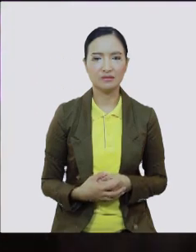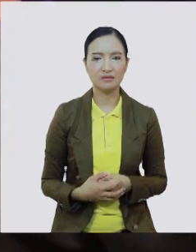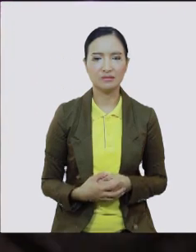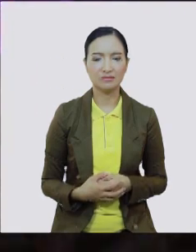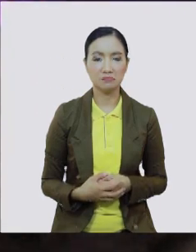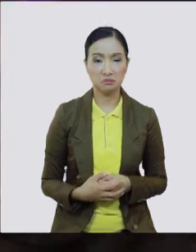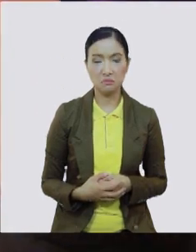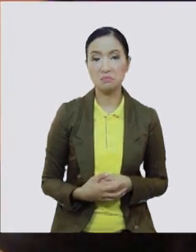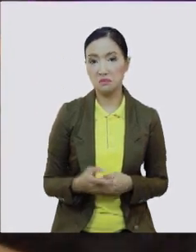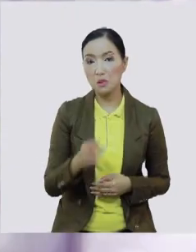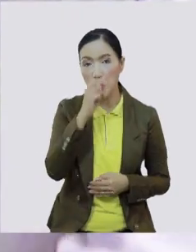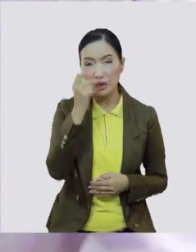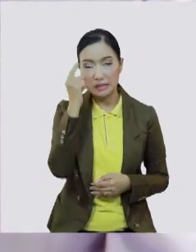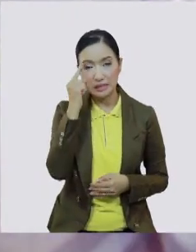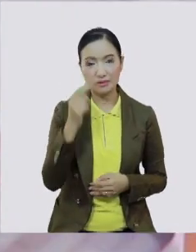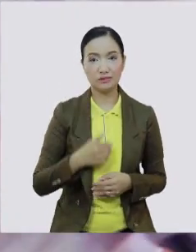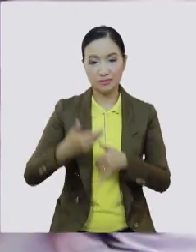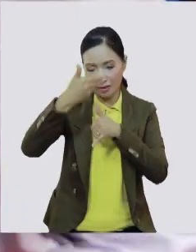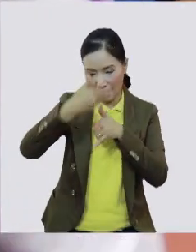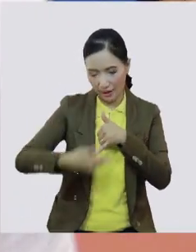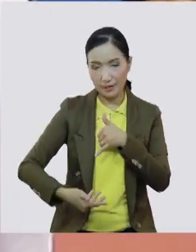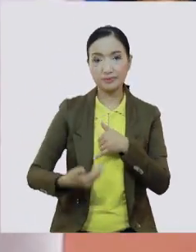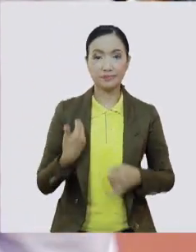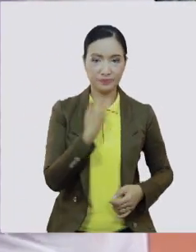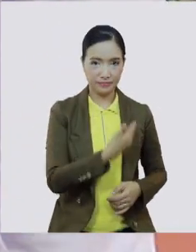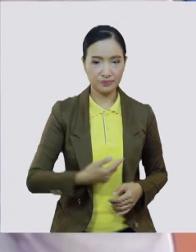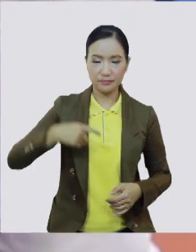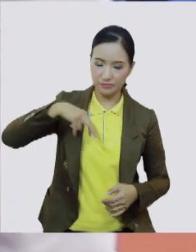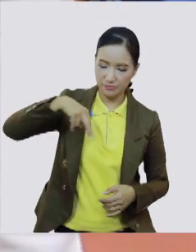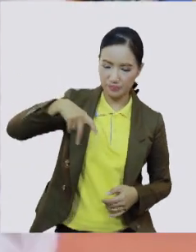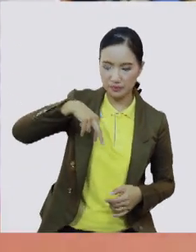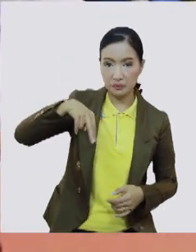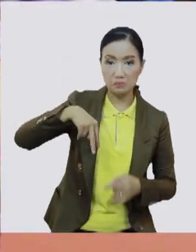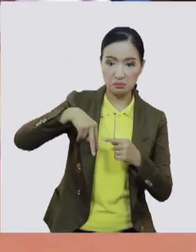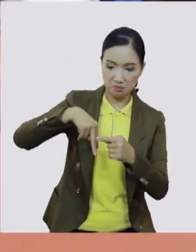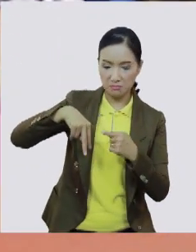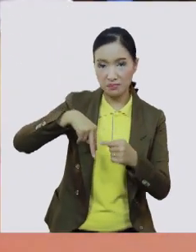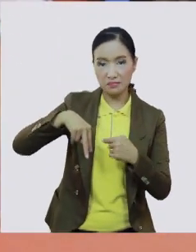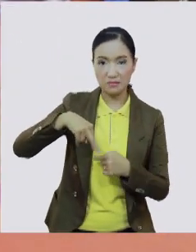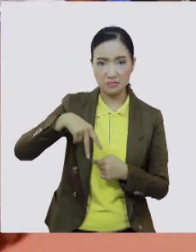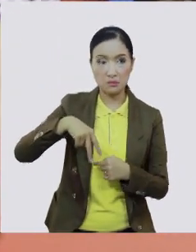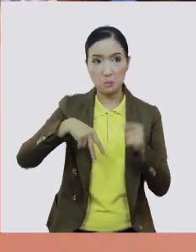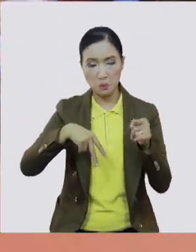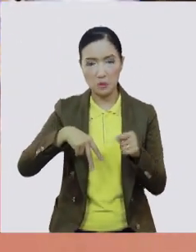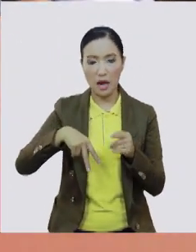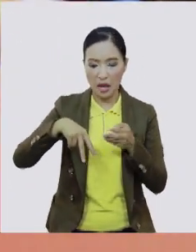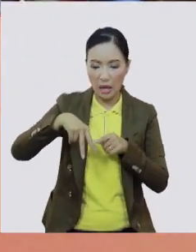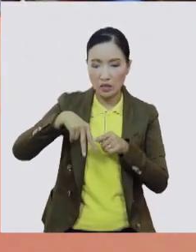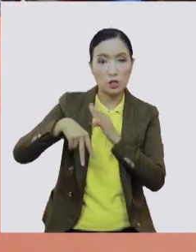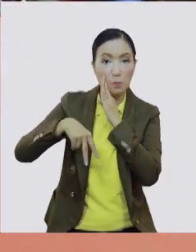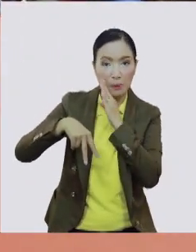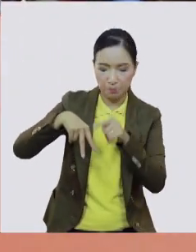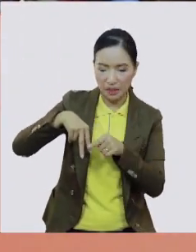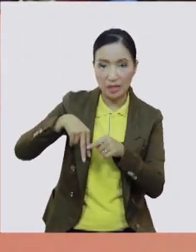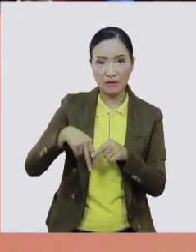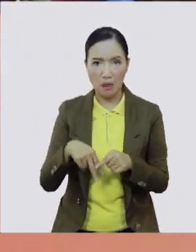ลองคิดดูนะครับว่าร่างกายที่ขานี่ก็จะต้องใช้ขาเทียมแต่ว่าการออ